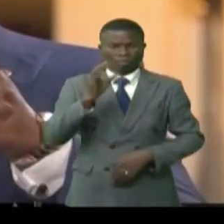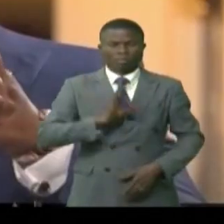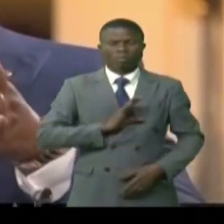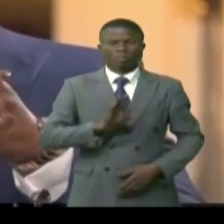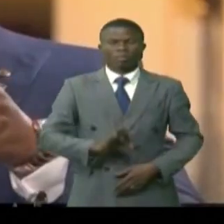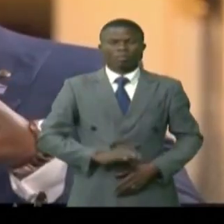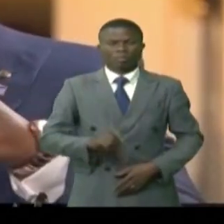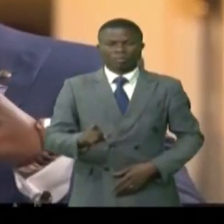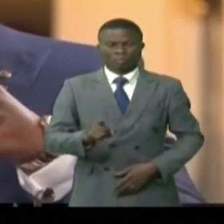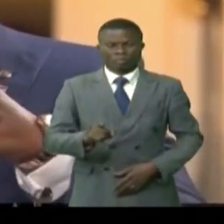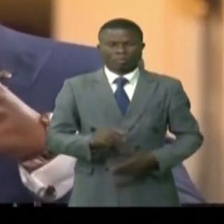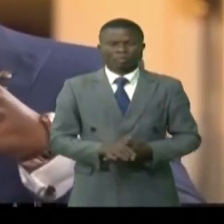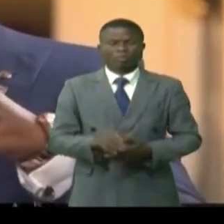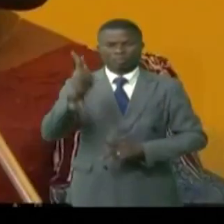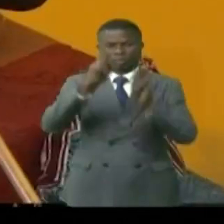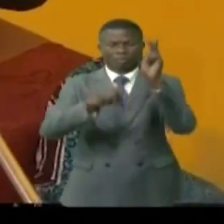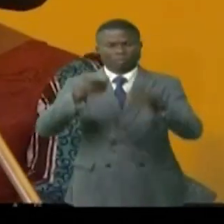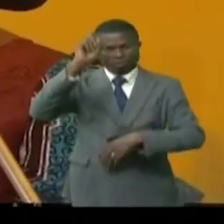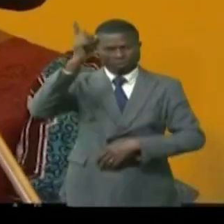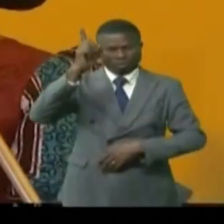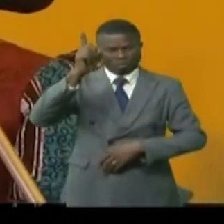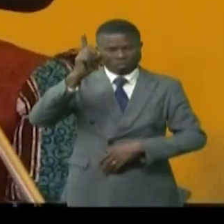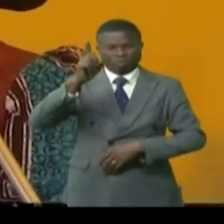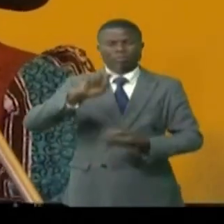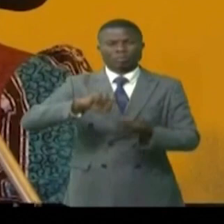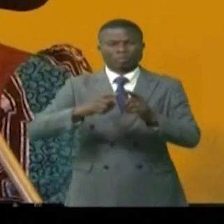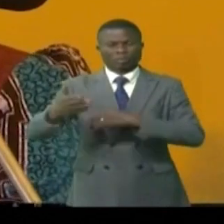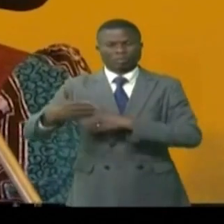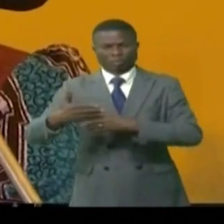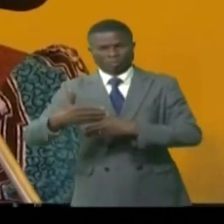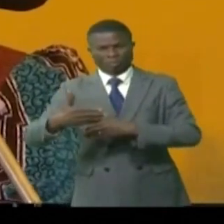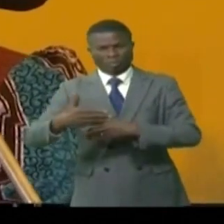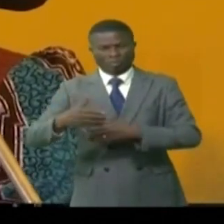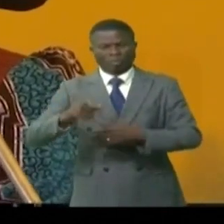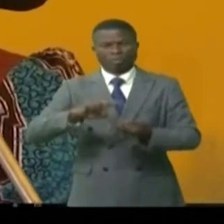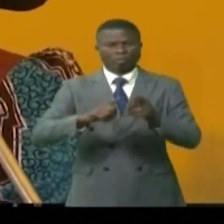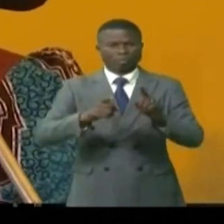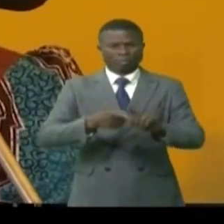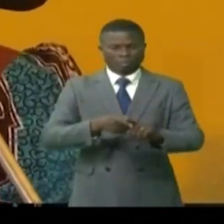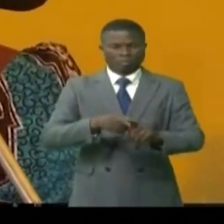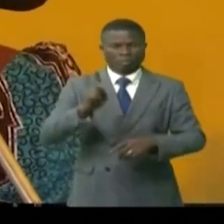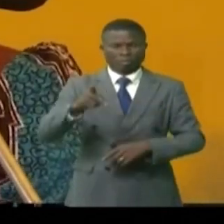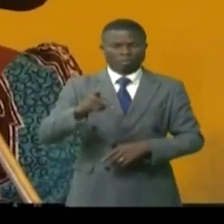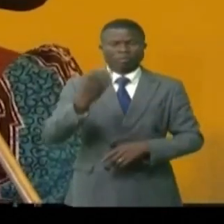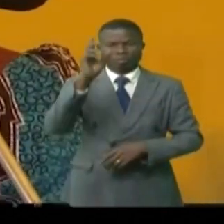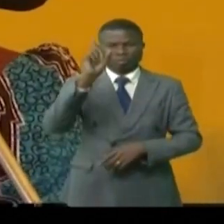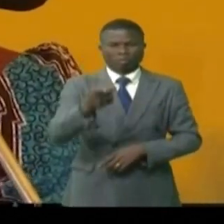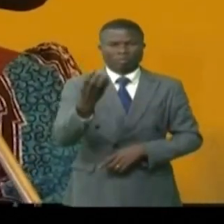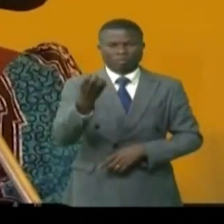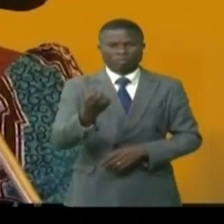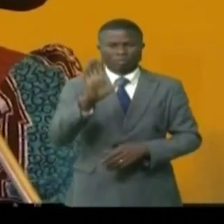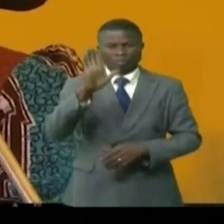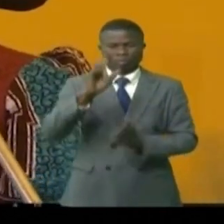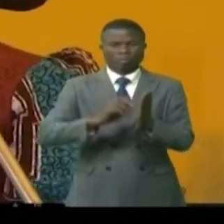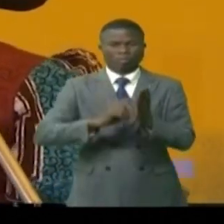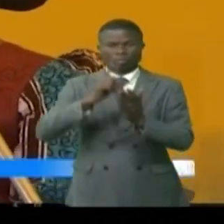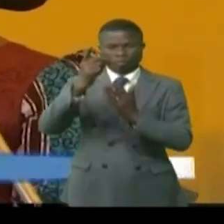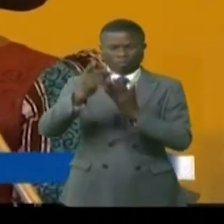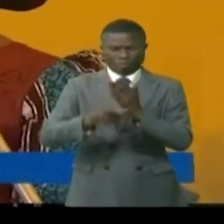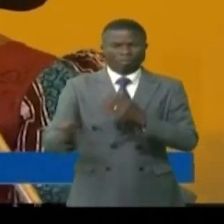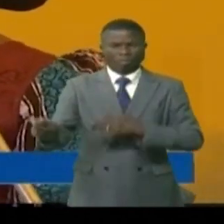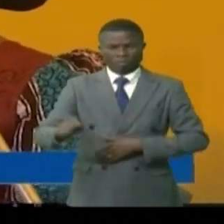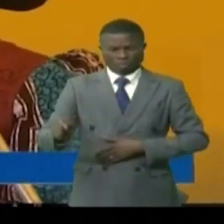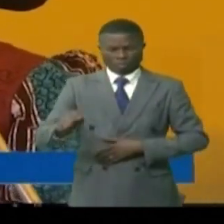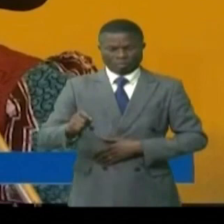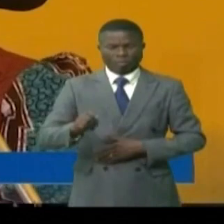l'État, le peuple est d'abord... Et en boitant le pas au projet du PDL 145 territoire, il m'a paru salutaire